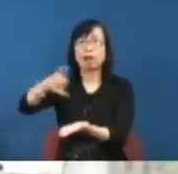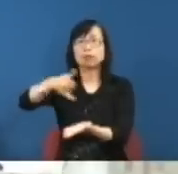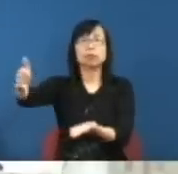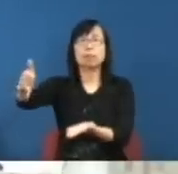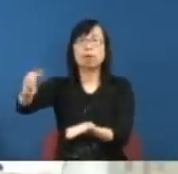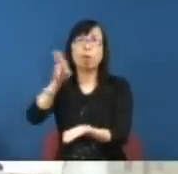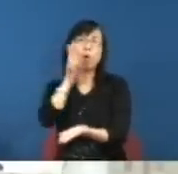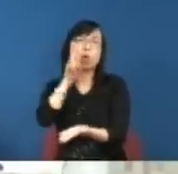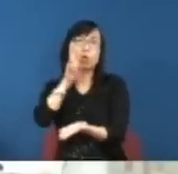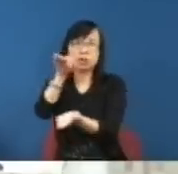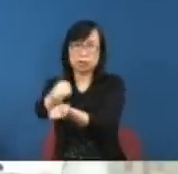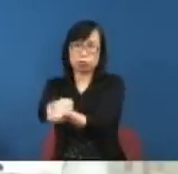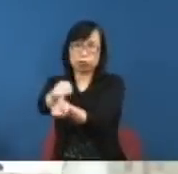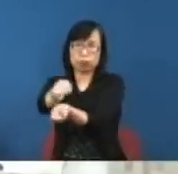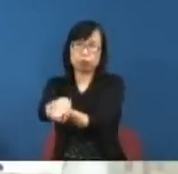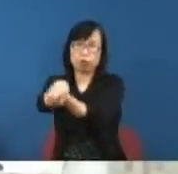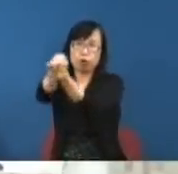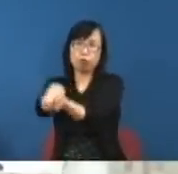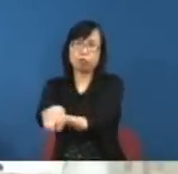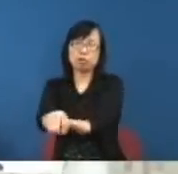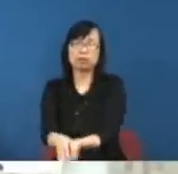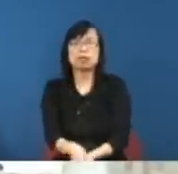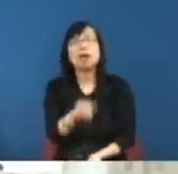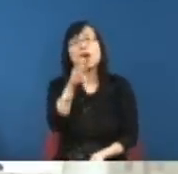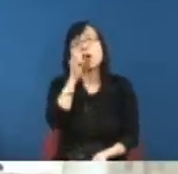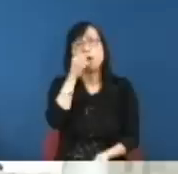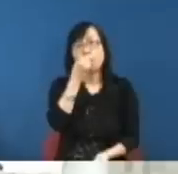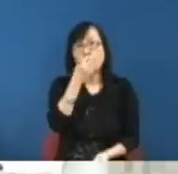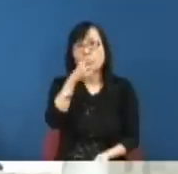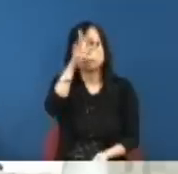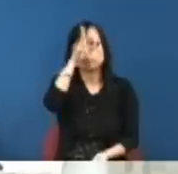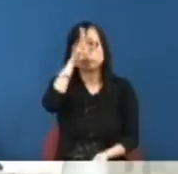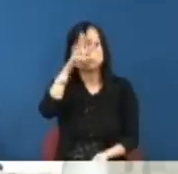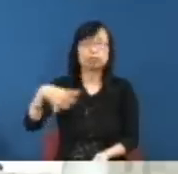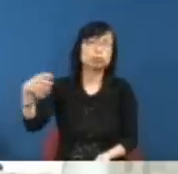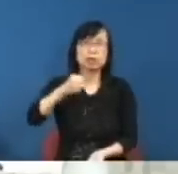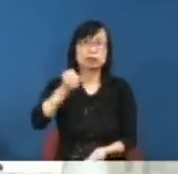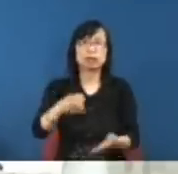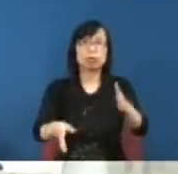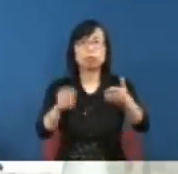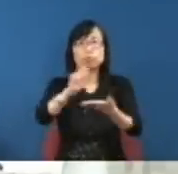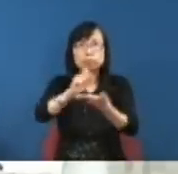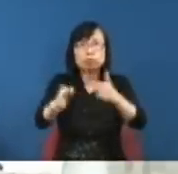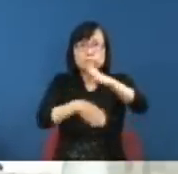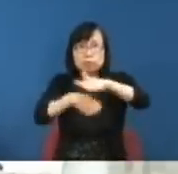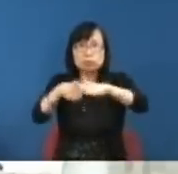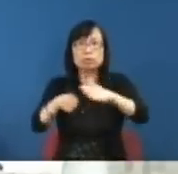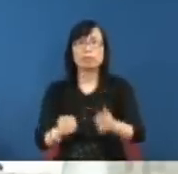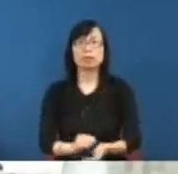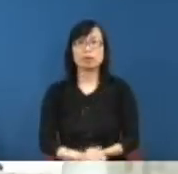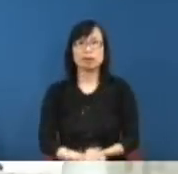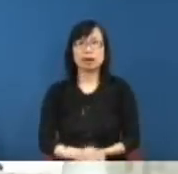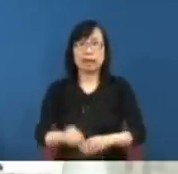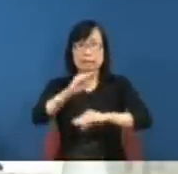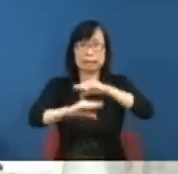棺材咁嘅嘢咧，就係特首辦公室啦，就係政府總部啦。再行過啲，有一個立法會嘅總部喺。呢、這個